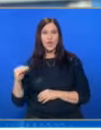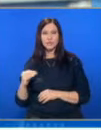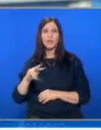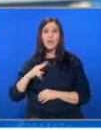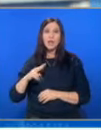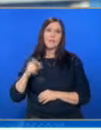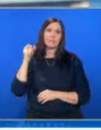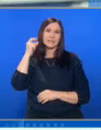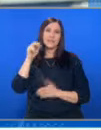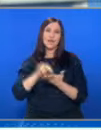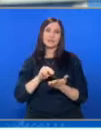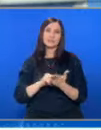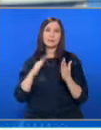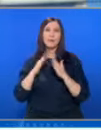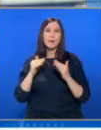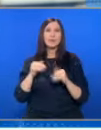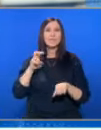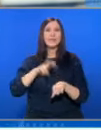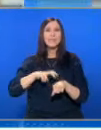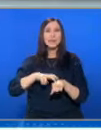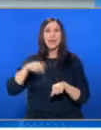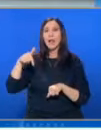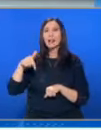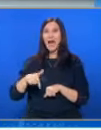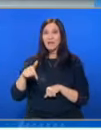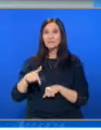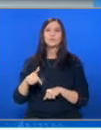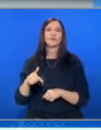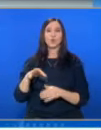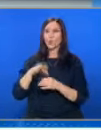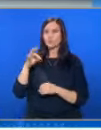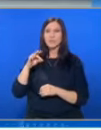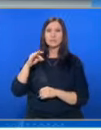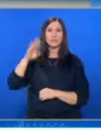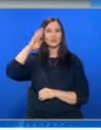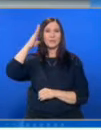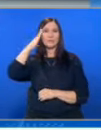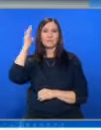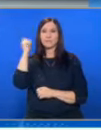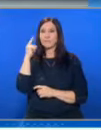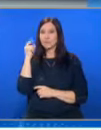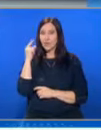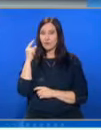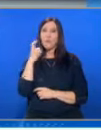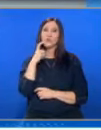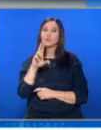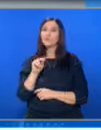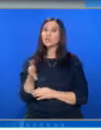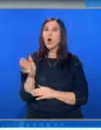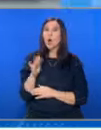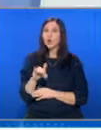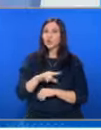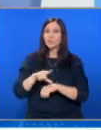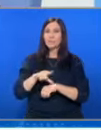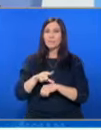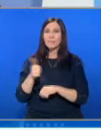или председателят на Сметната палата Димитър Главчев да бъде избран за служебен министър-председател. Борисов каза още, че по